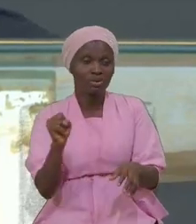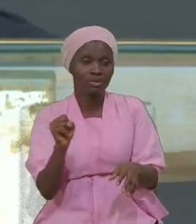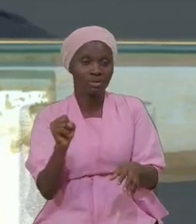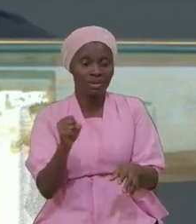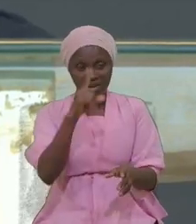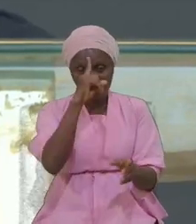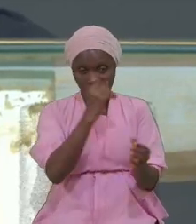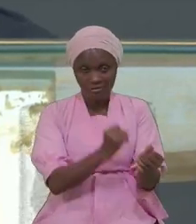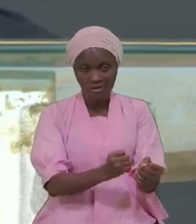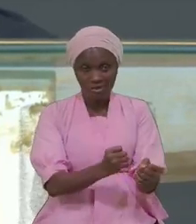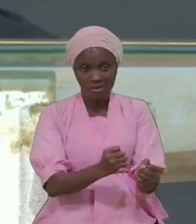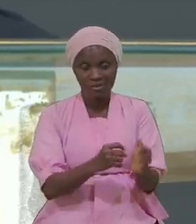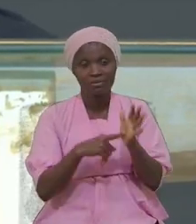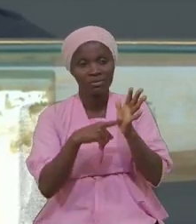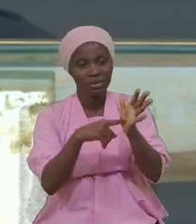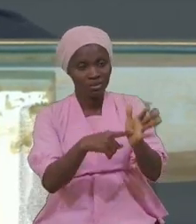La foi